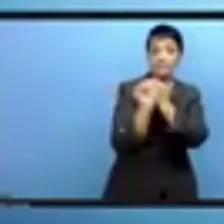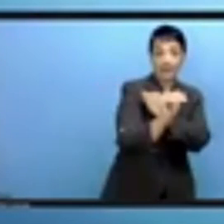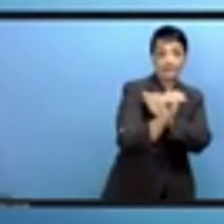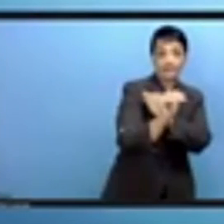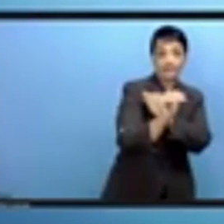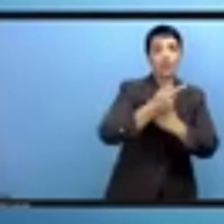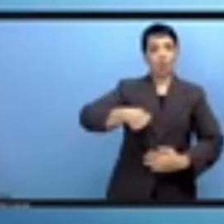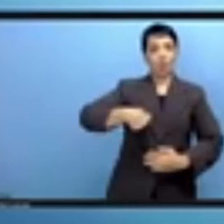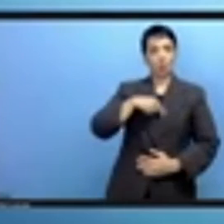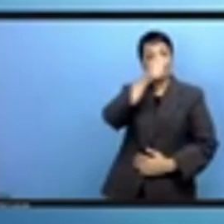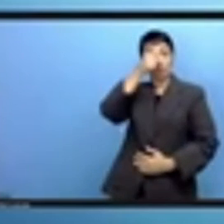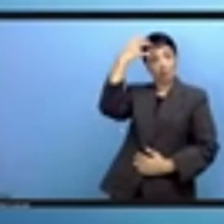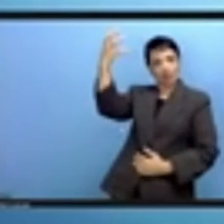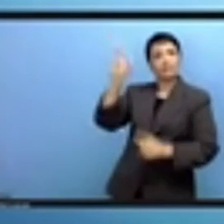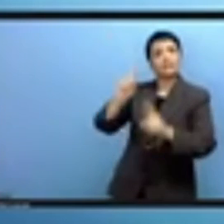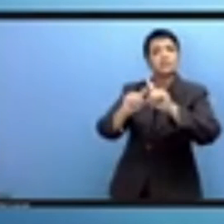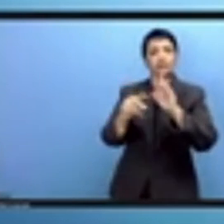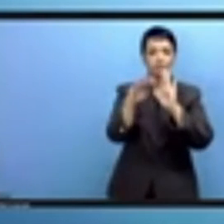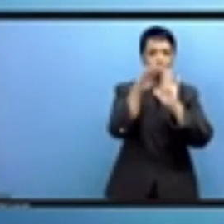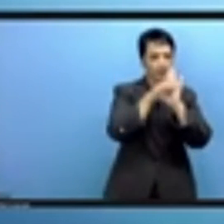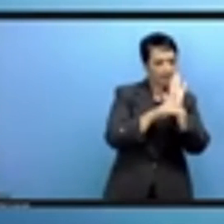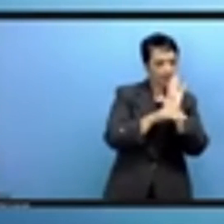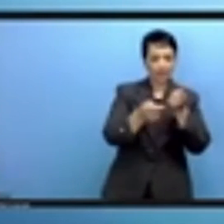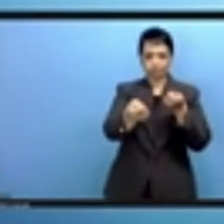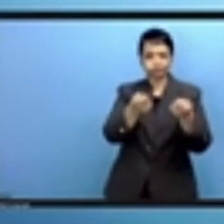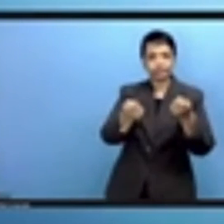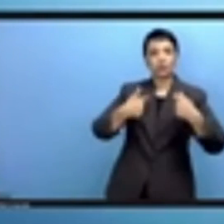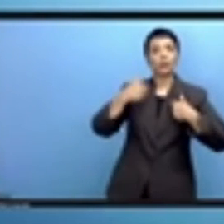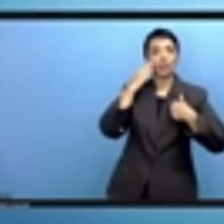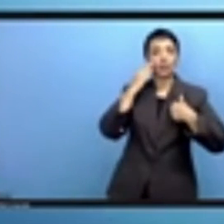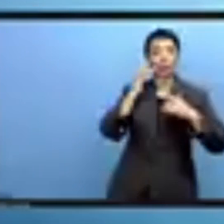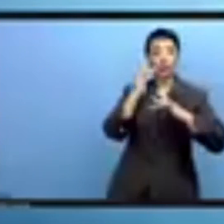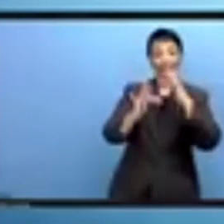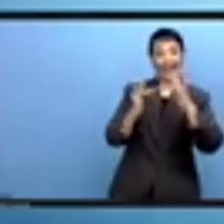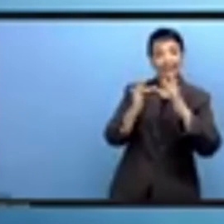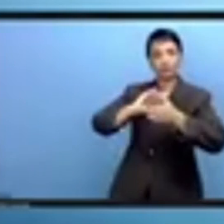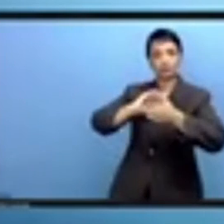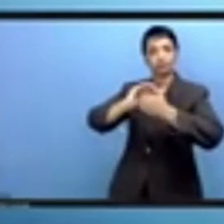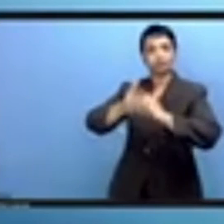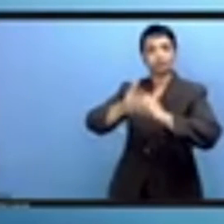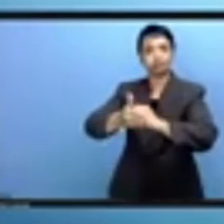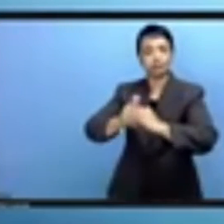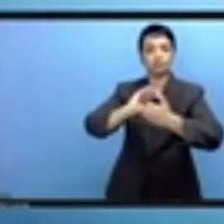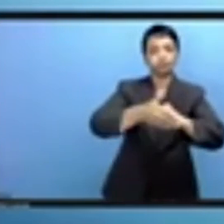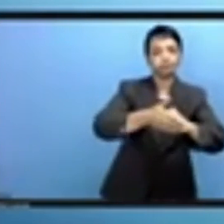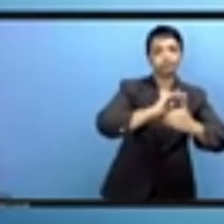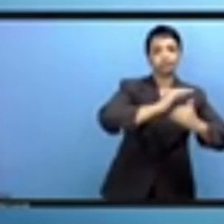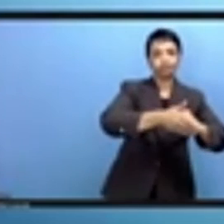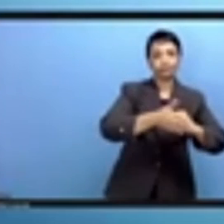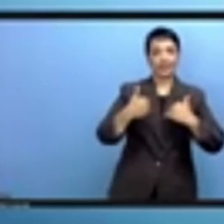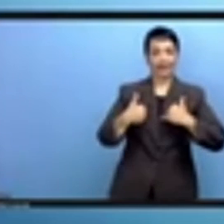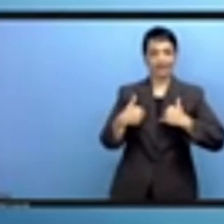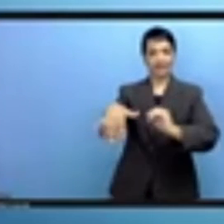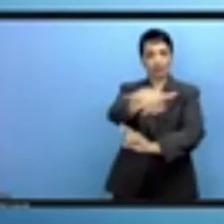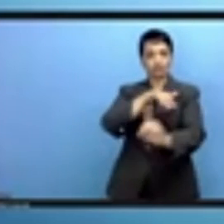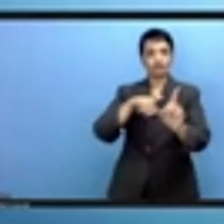政府采取了多种措施来加强互联网的安全和韧性。